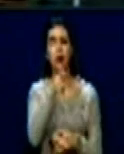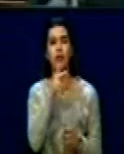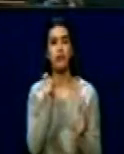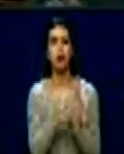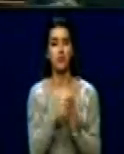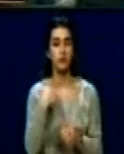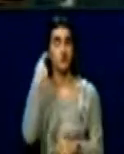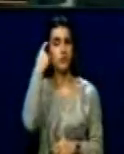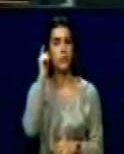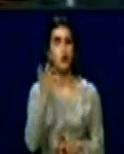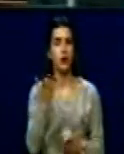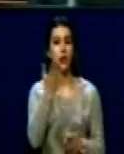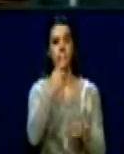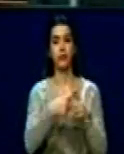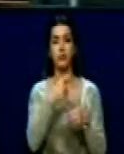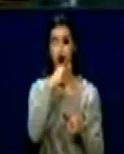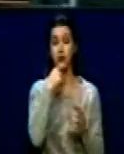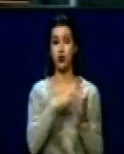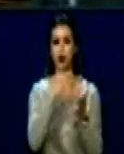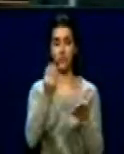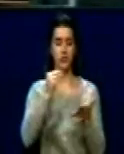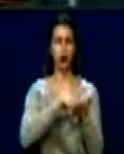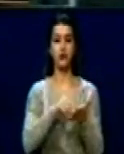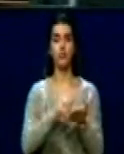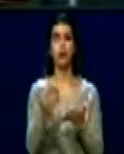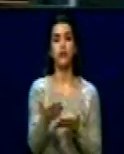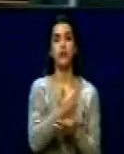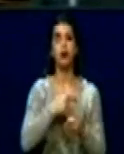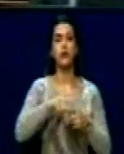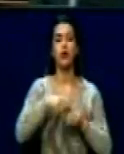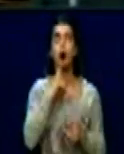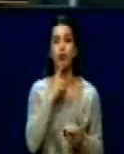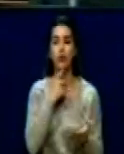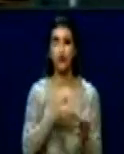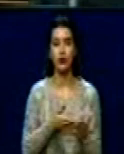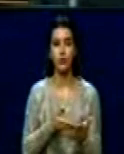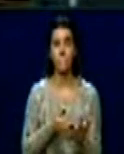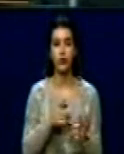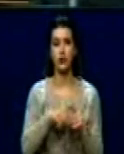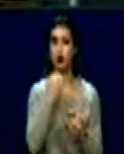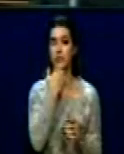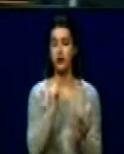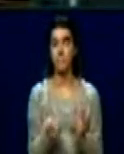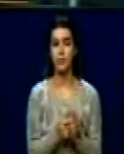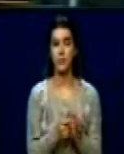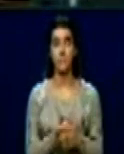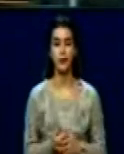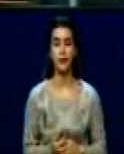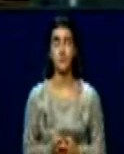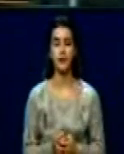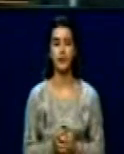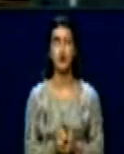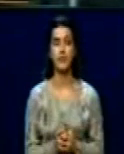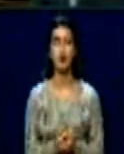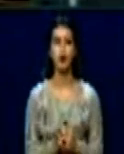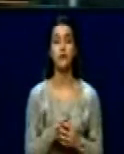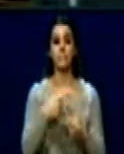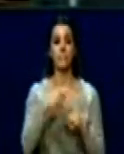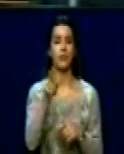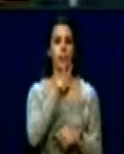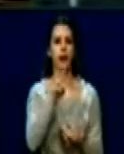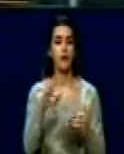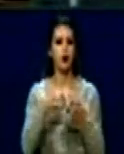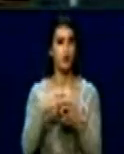e ardhshëm, nëse kjo është e hyrë nga privatizimi. Përfundimisht natyrisht Lëvizja do vendosë nuk